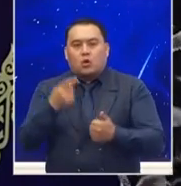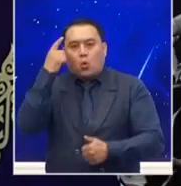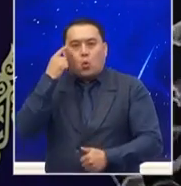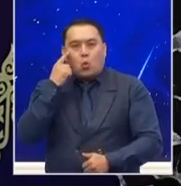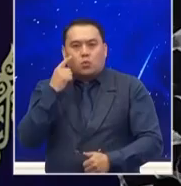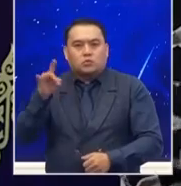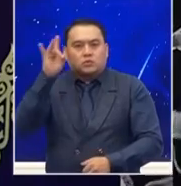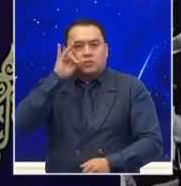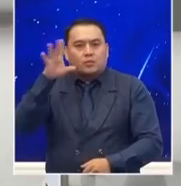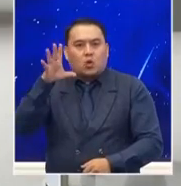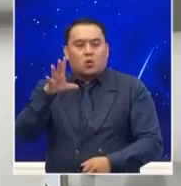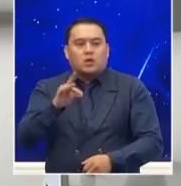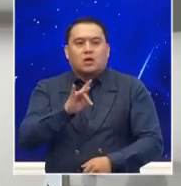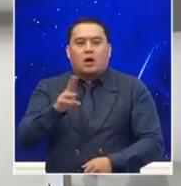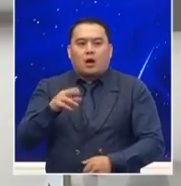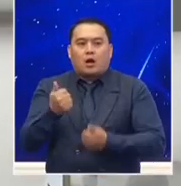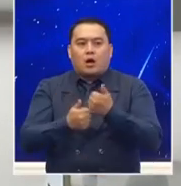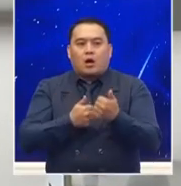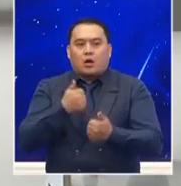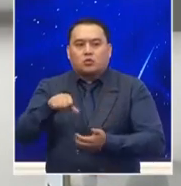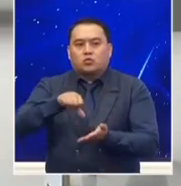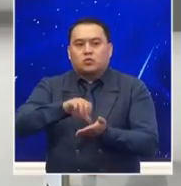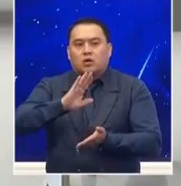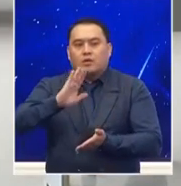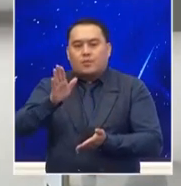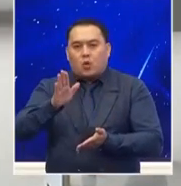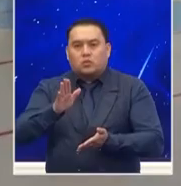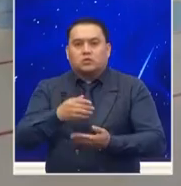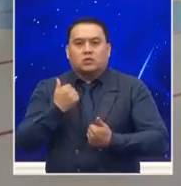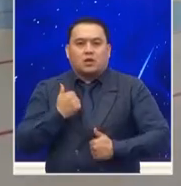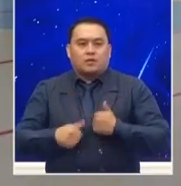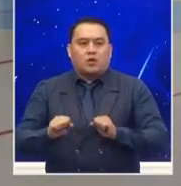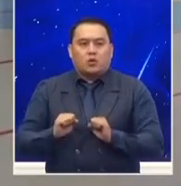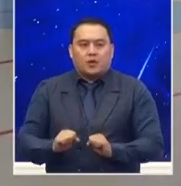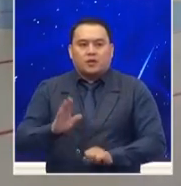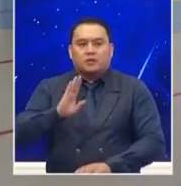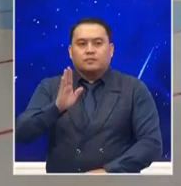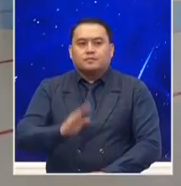көксулықтар танылды. Енді олар республикалық додада бақ сынайды. Өңір намысын қорғайды.